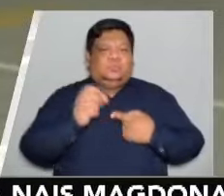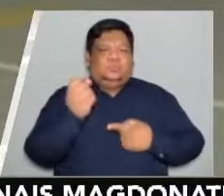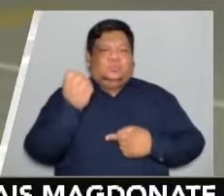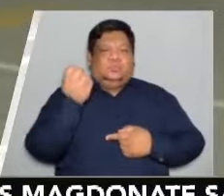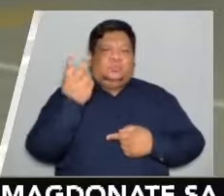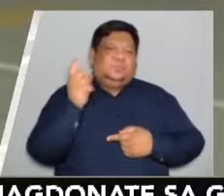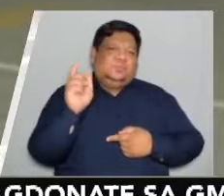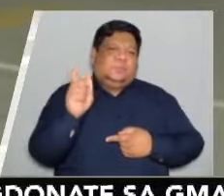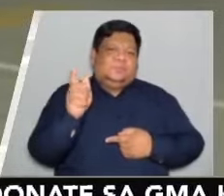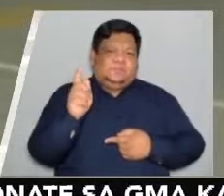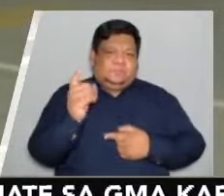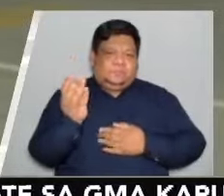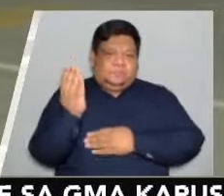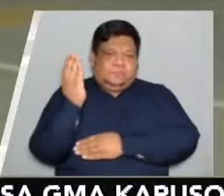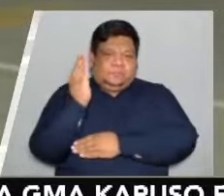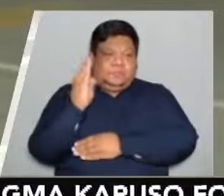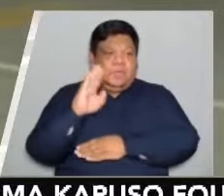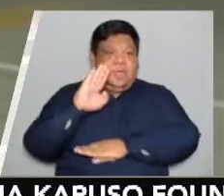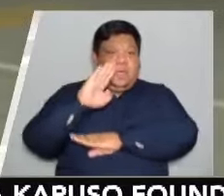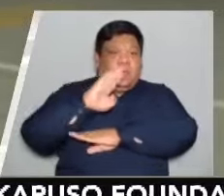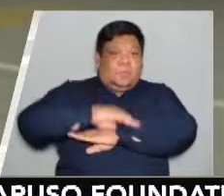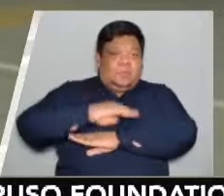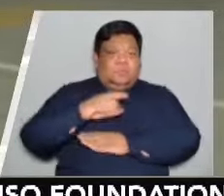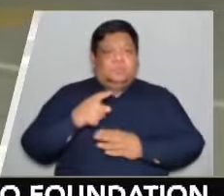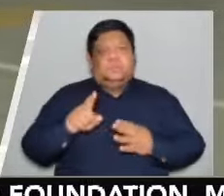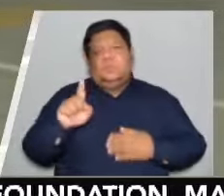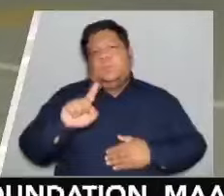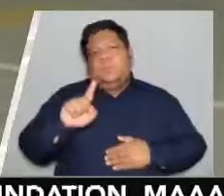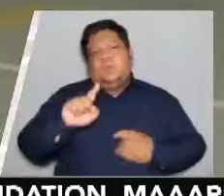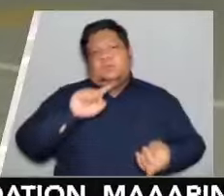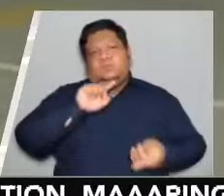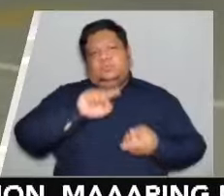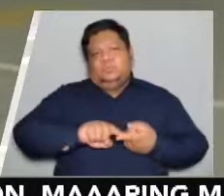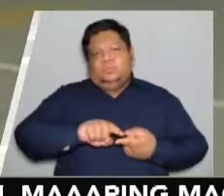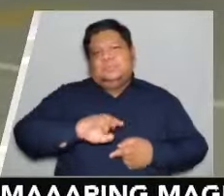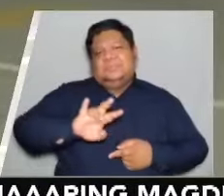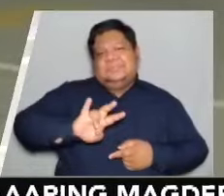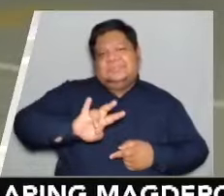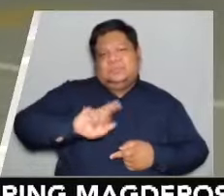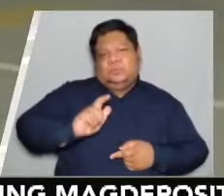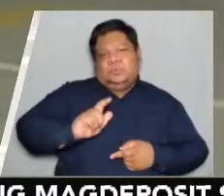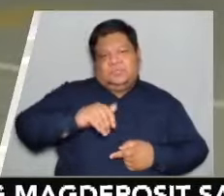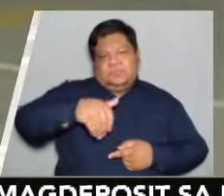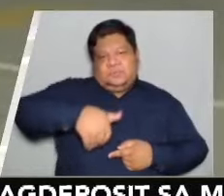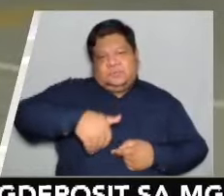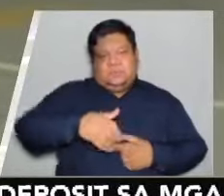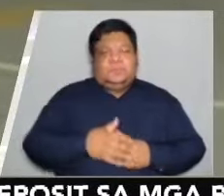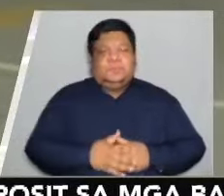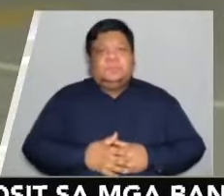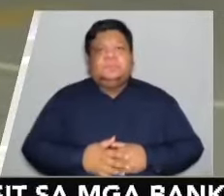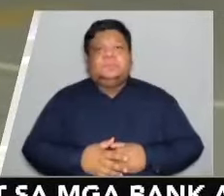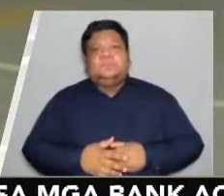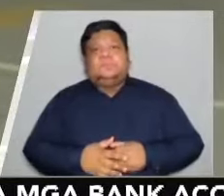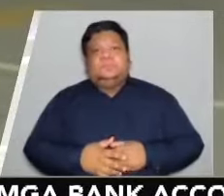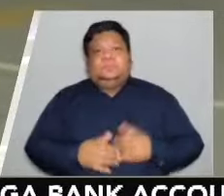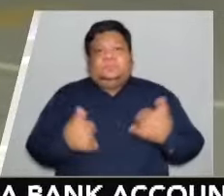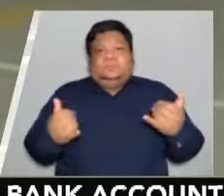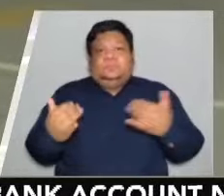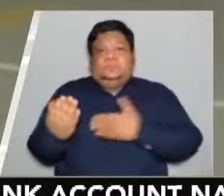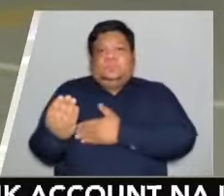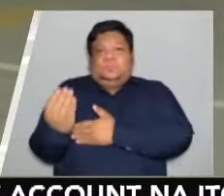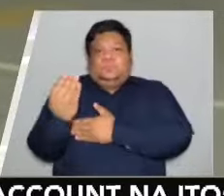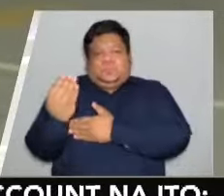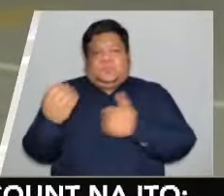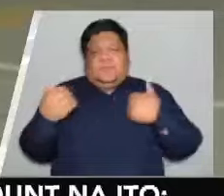afternoon shift naman ay mula 1 ng hapon hanggang 7:20 ng gabi ngayong umaga Ay nag-ikot din dito sa batas and Hills National High